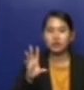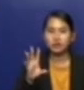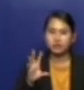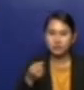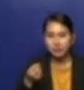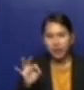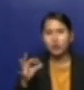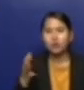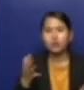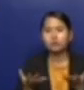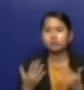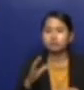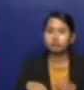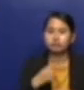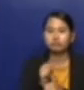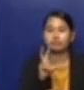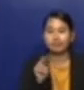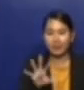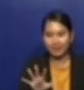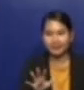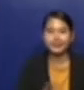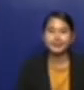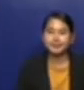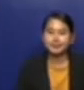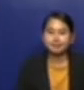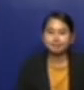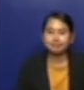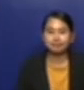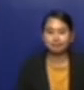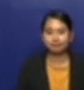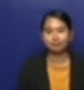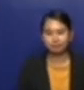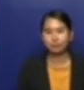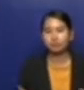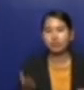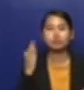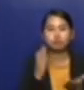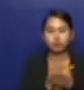35ก็ถือว่าให้มันยุติไ